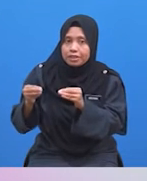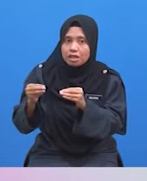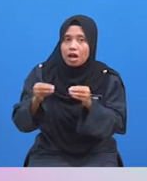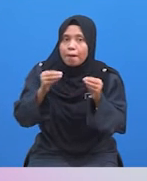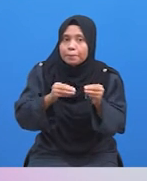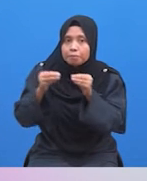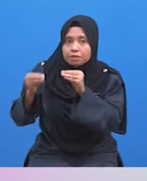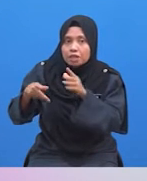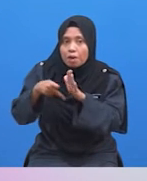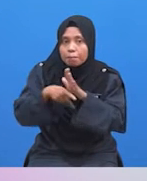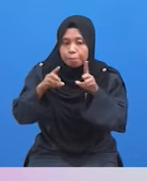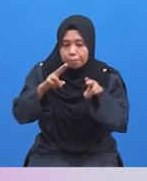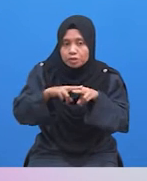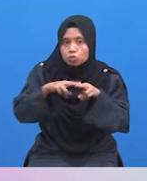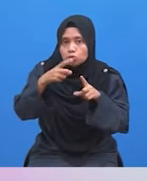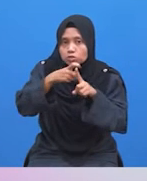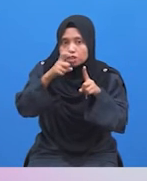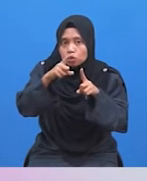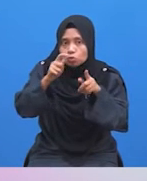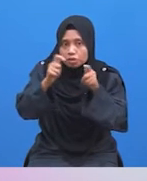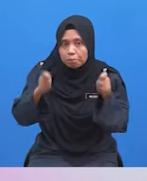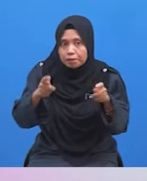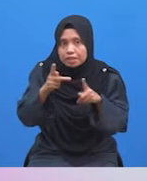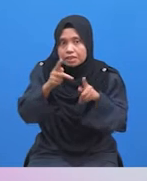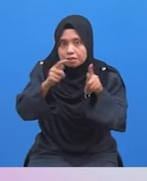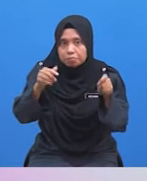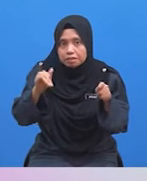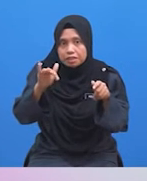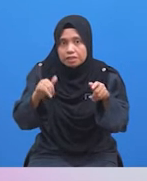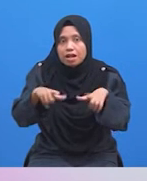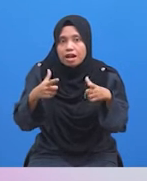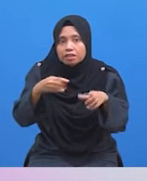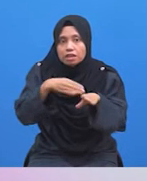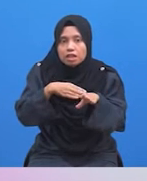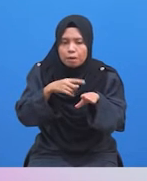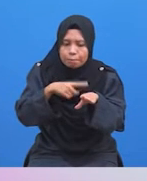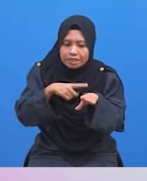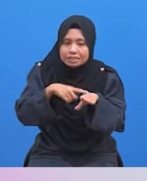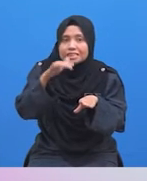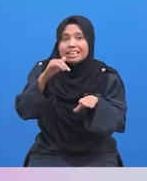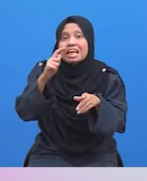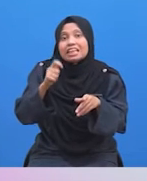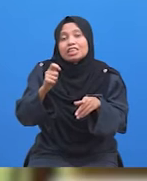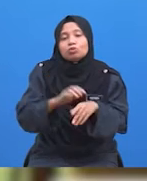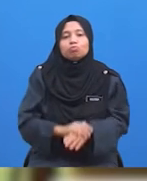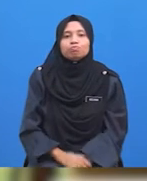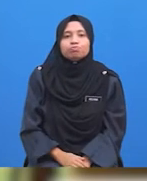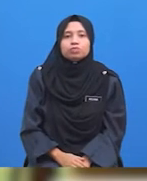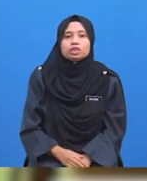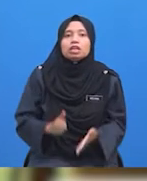perpindahan penduduk dari satu tempat ke tempat yang lain dalam jangka mase Hai tertentu